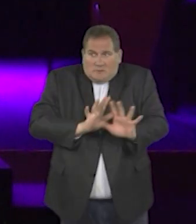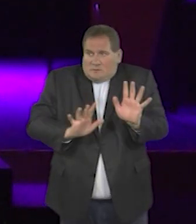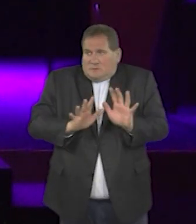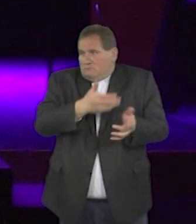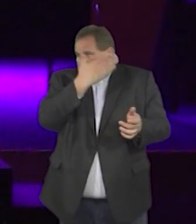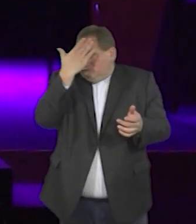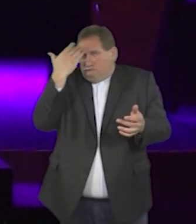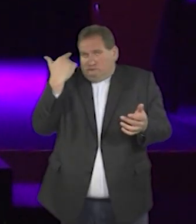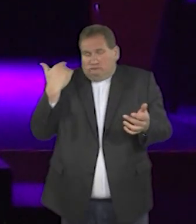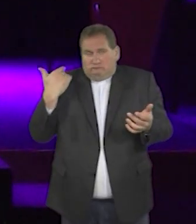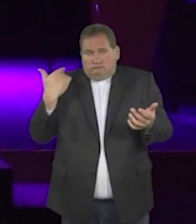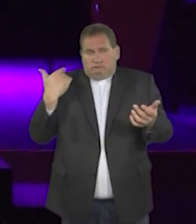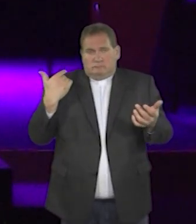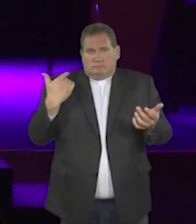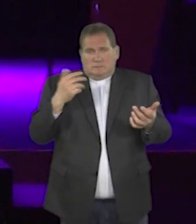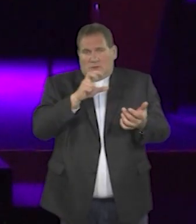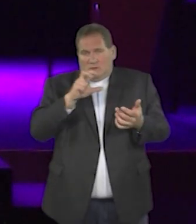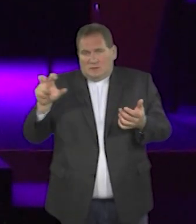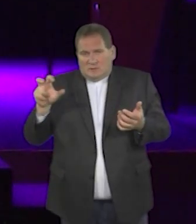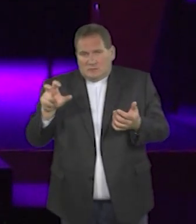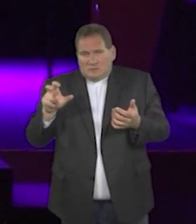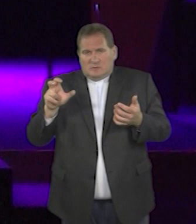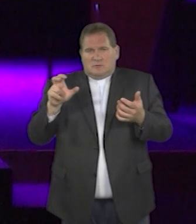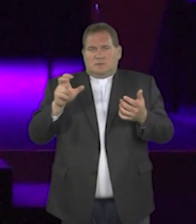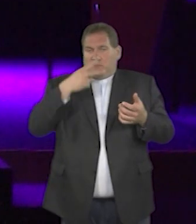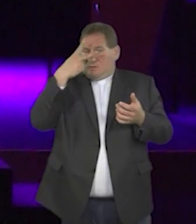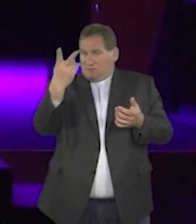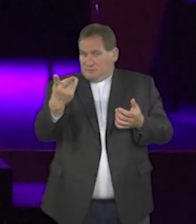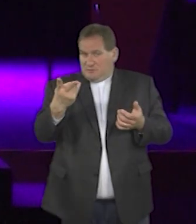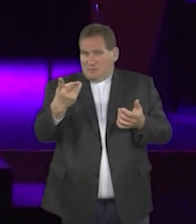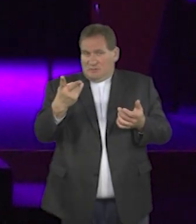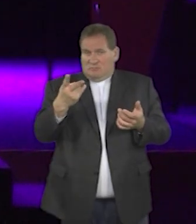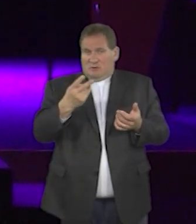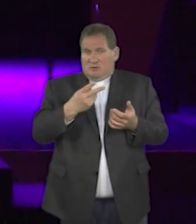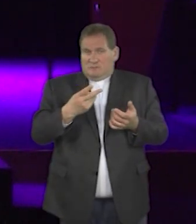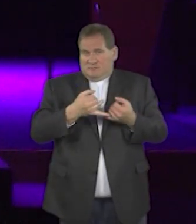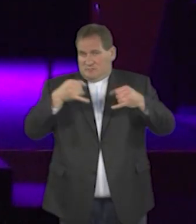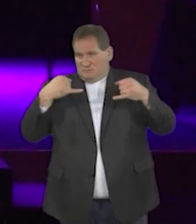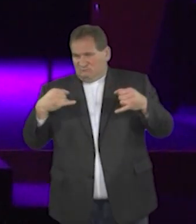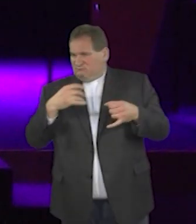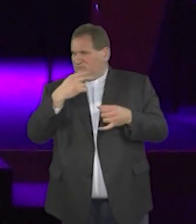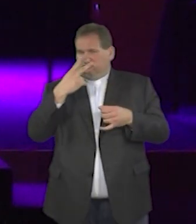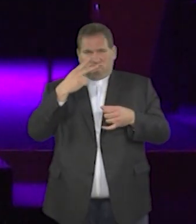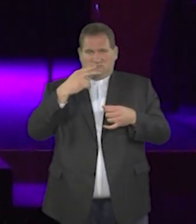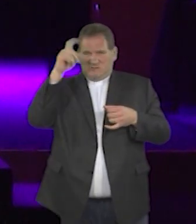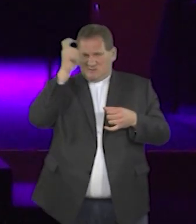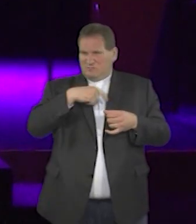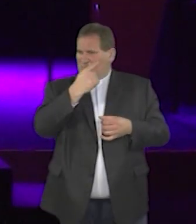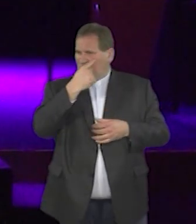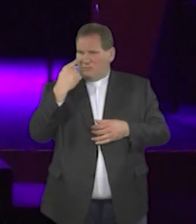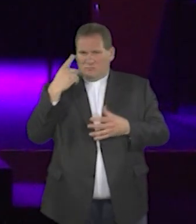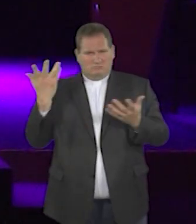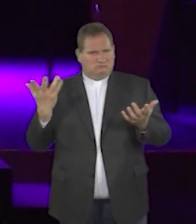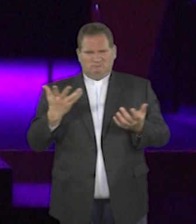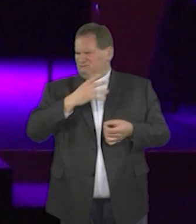w jakim uroku? Czy swą dolę wypatrzyła w czyimś złym oku?